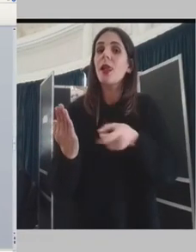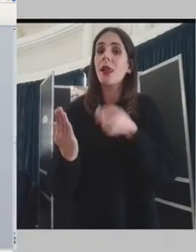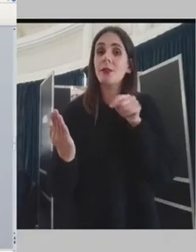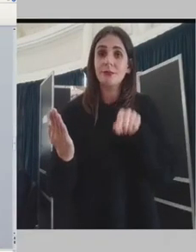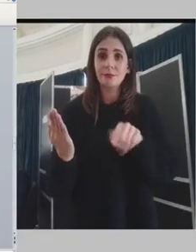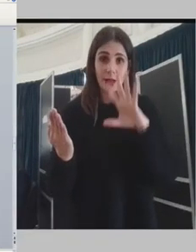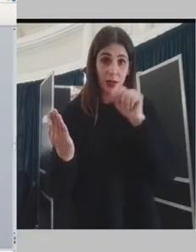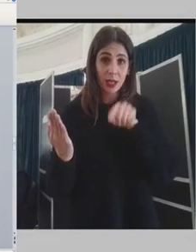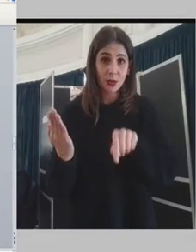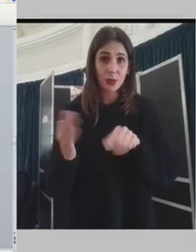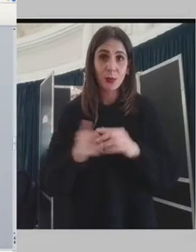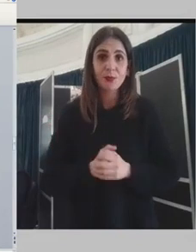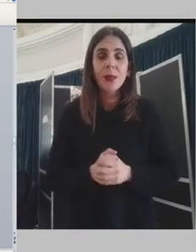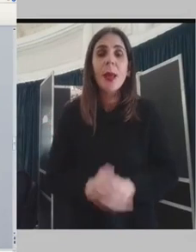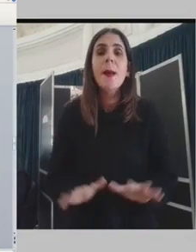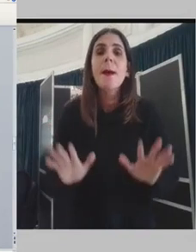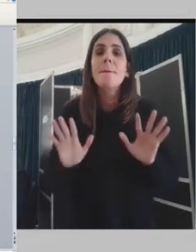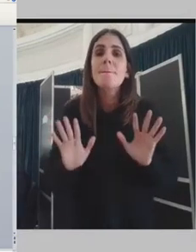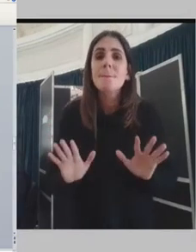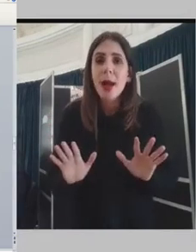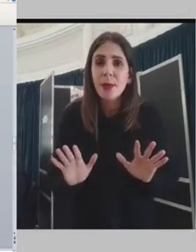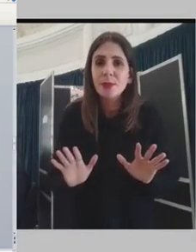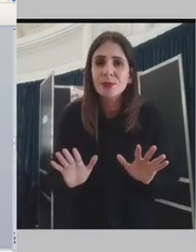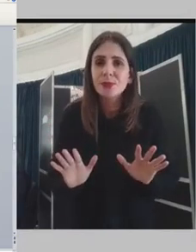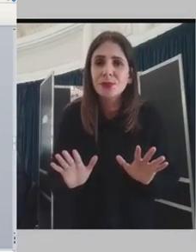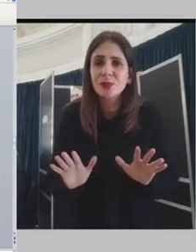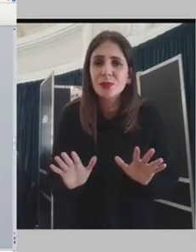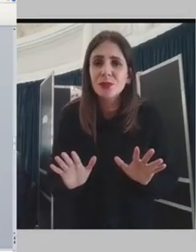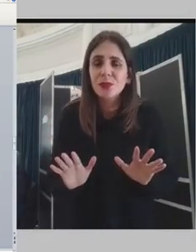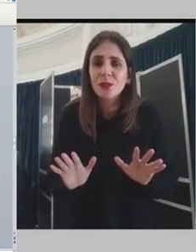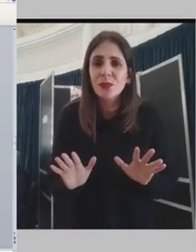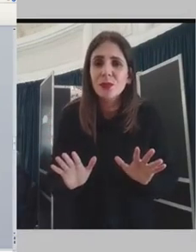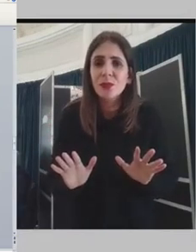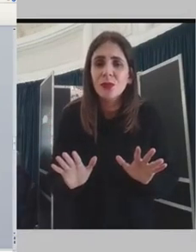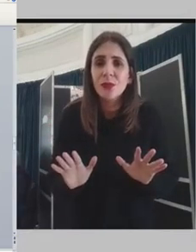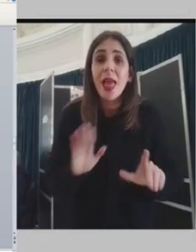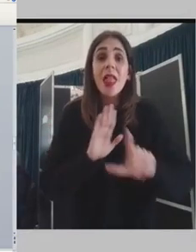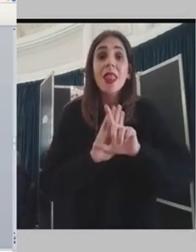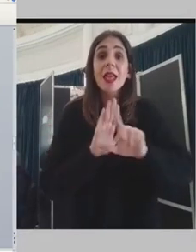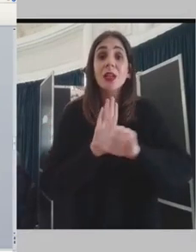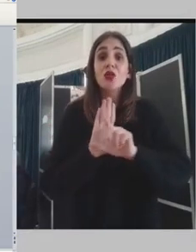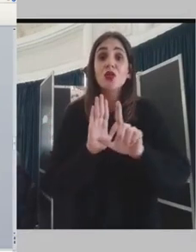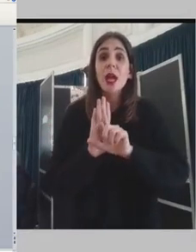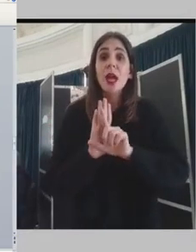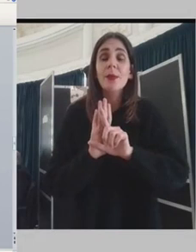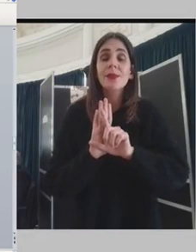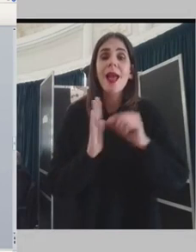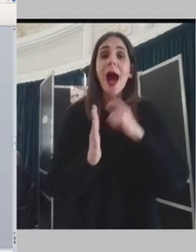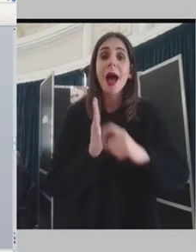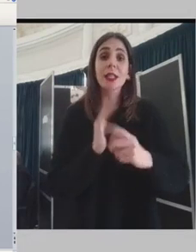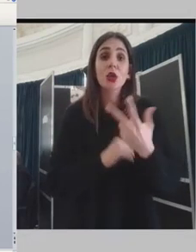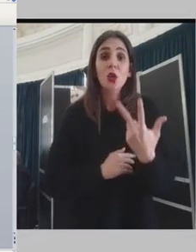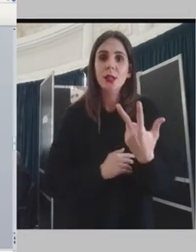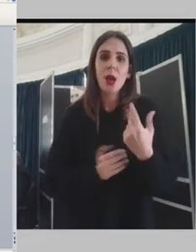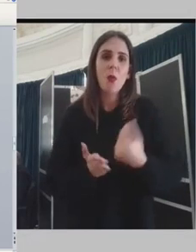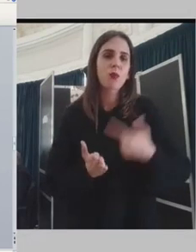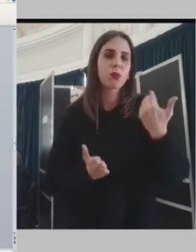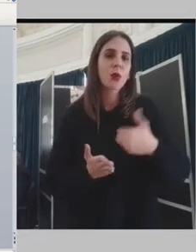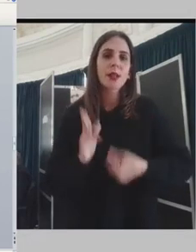più importante a mio avviso della legge? È l'articolo 3 su cui ho